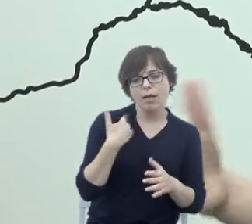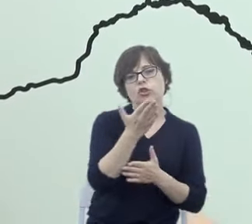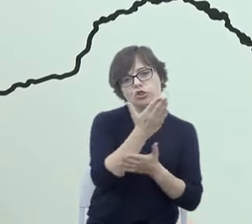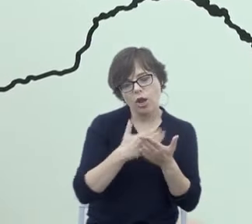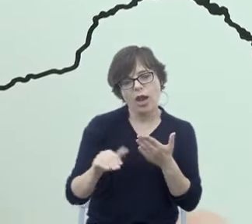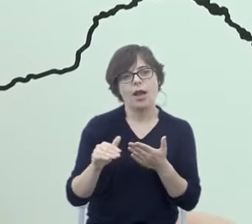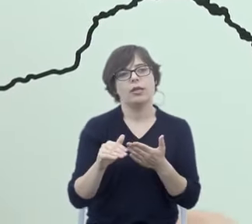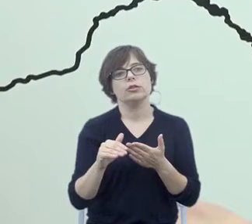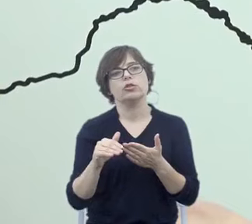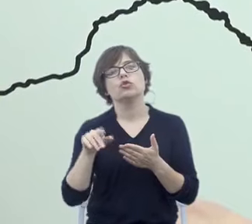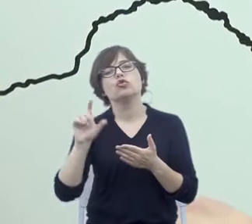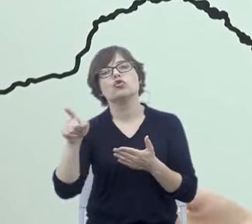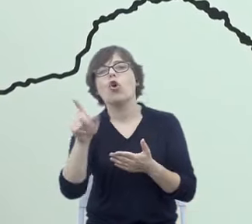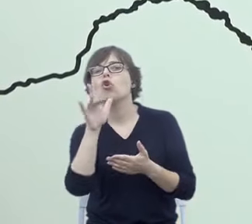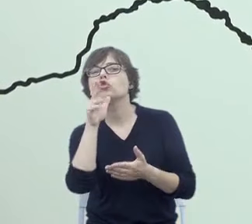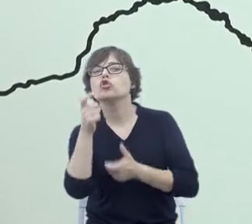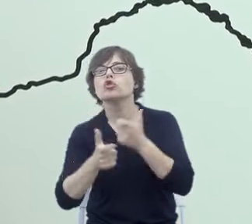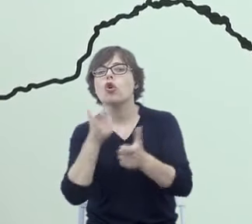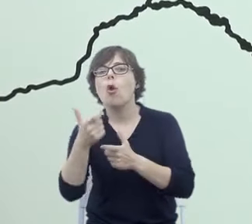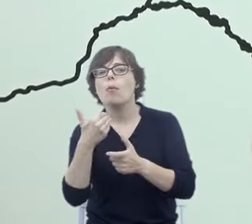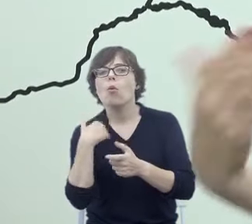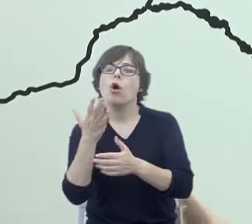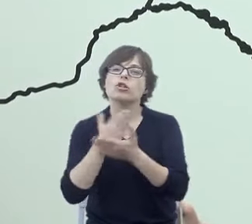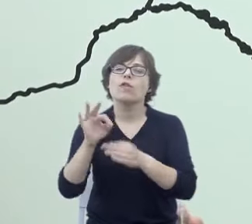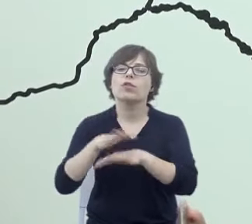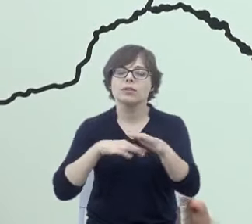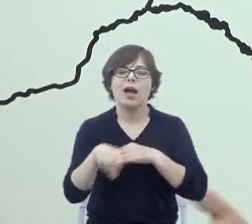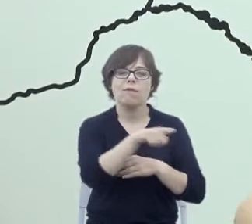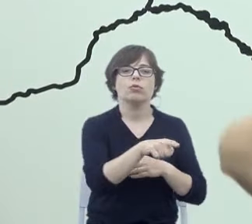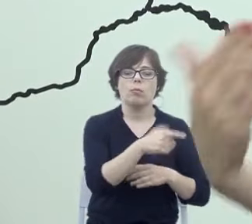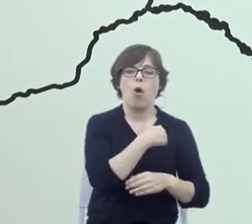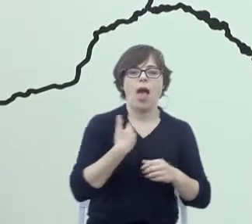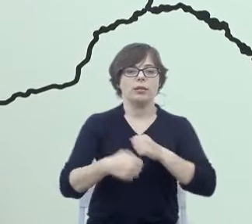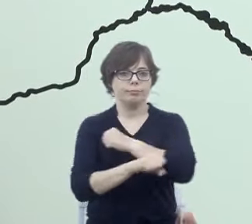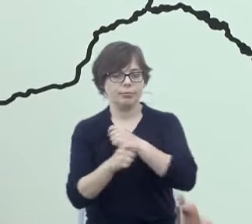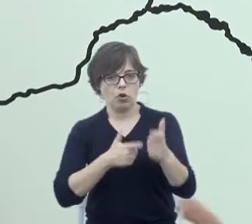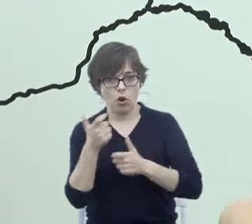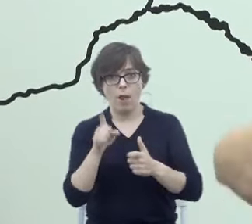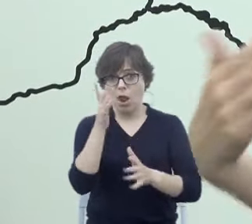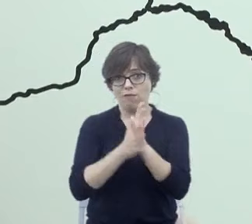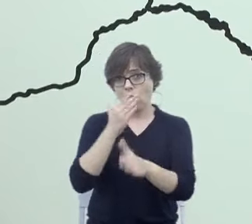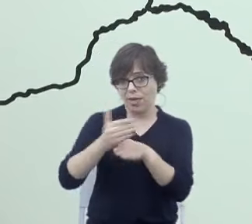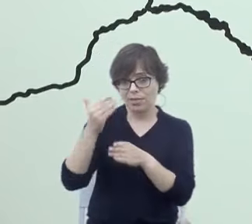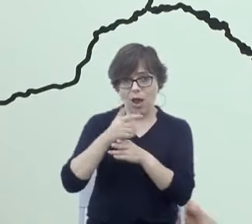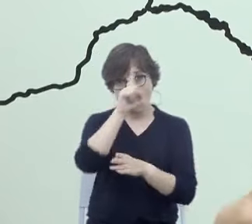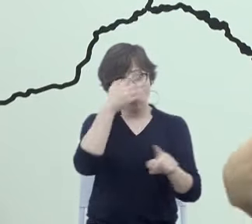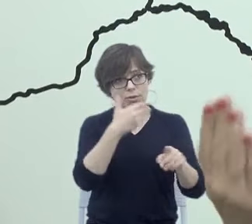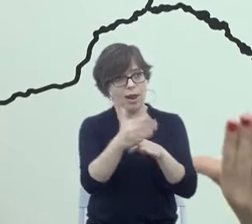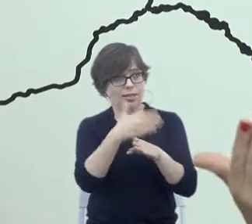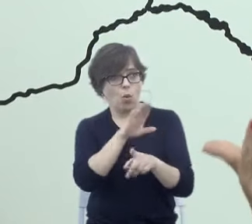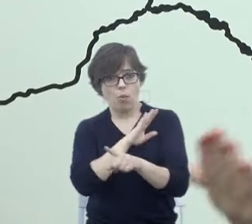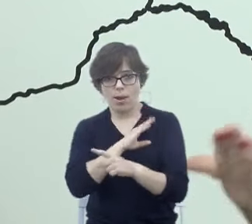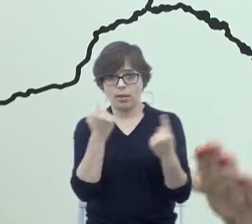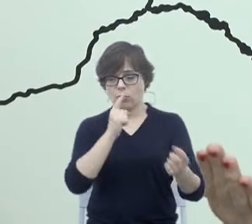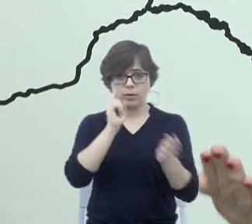część funkcji, które tamta wspólnota wypełniała, ale wojna się toczy dalej, ludzie dalej umierają, sytuacja się zmienia i